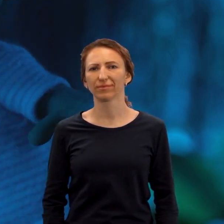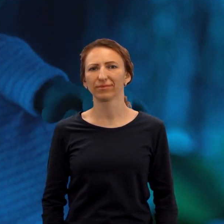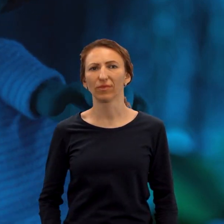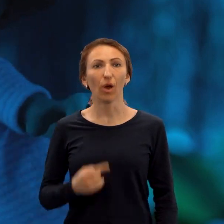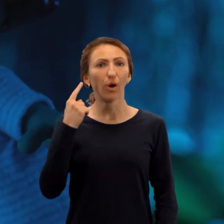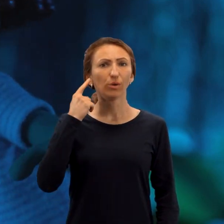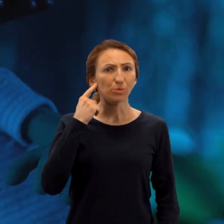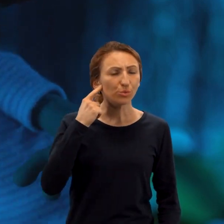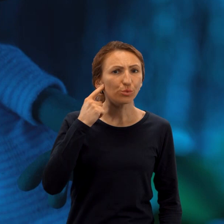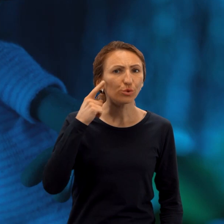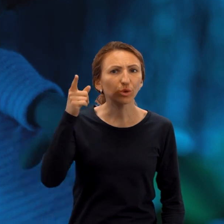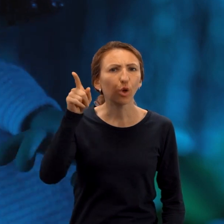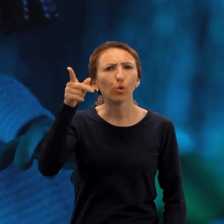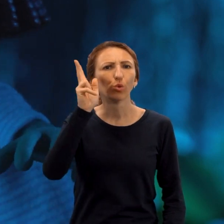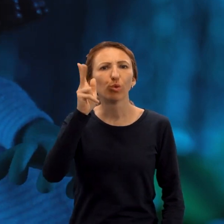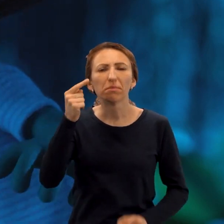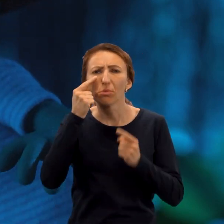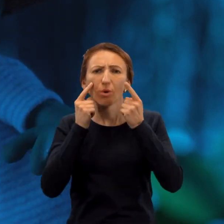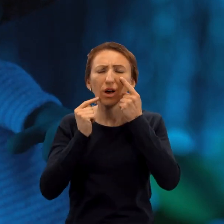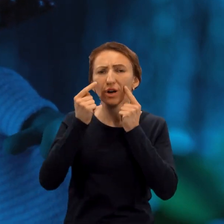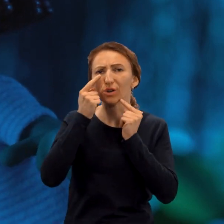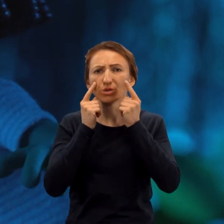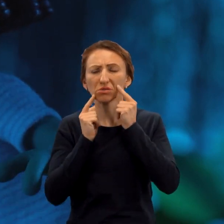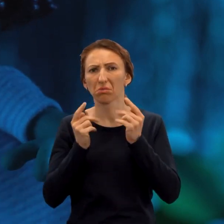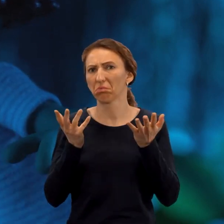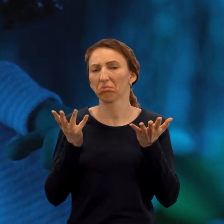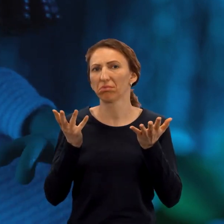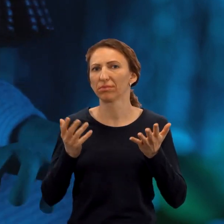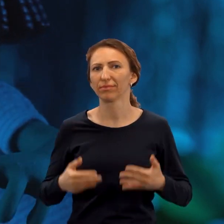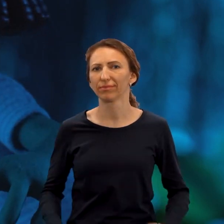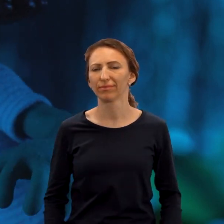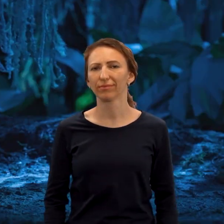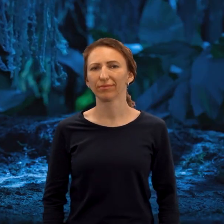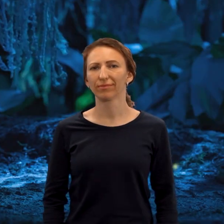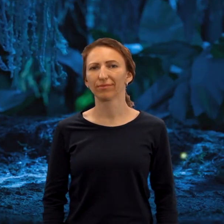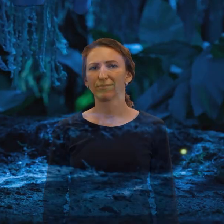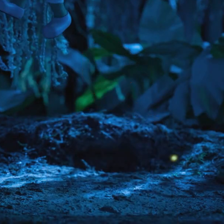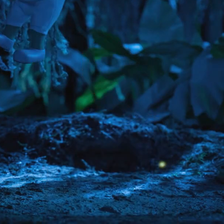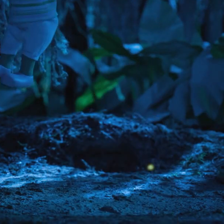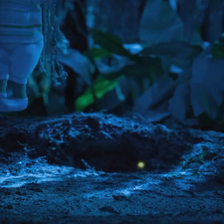Ojej Słyszycie? Ktoś chyba płacze